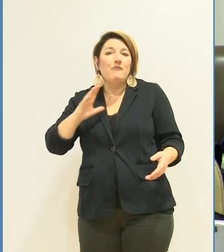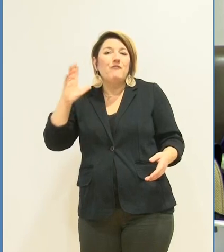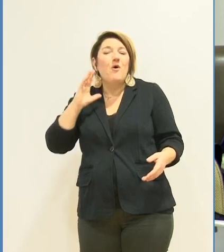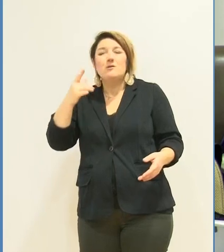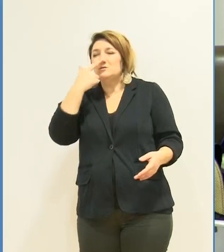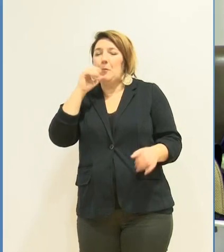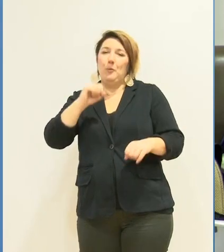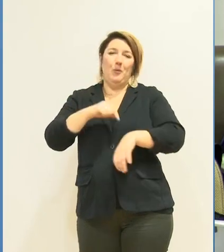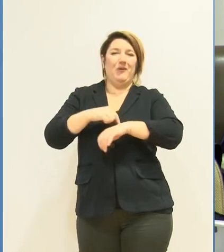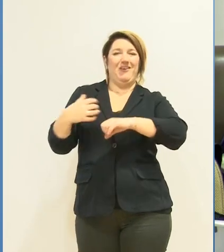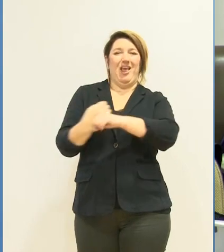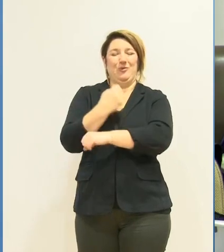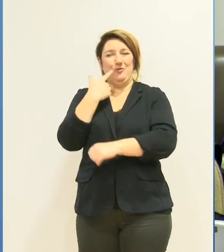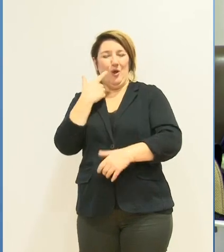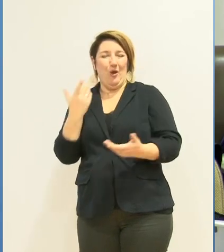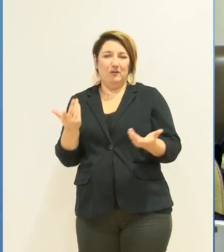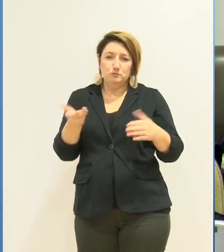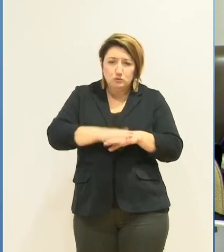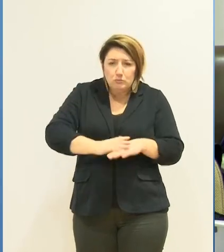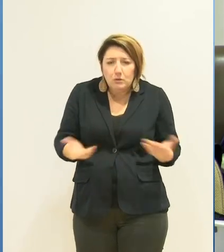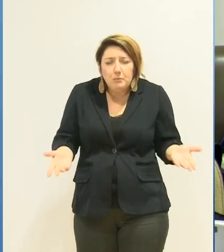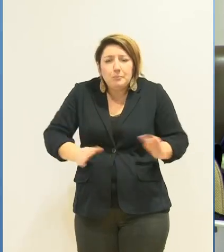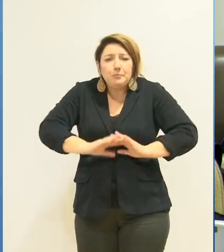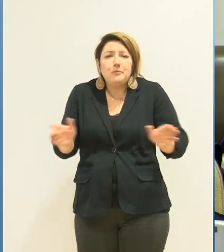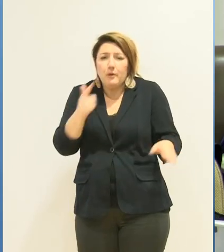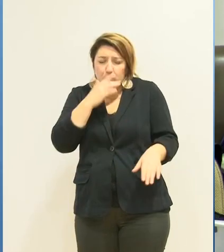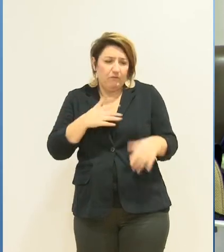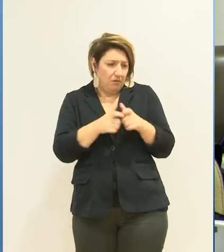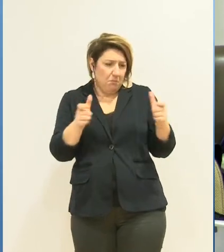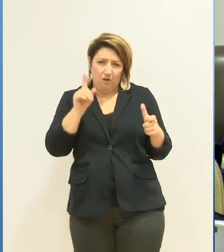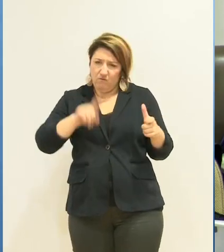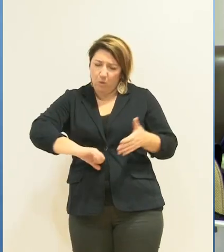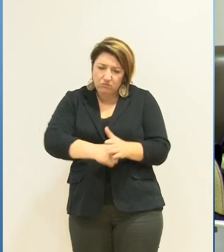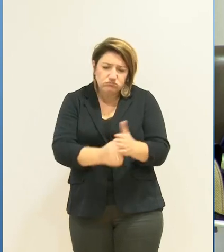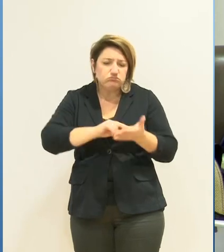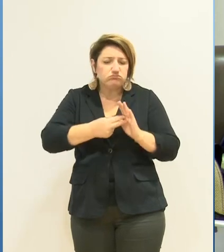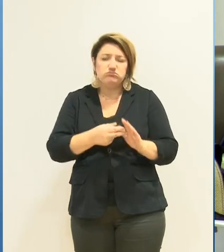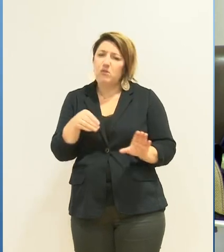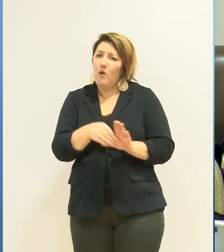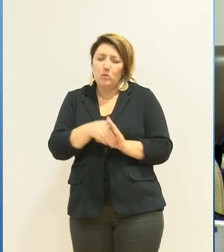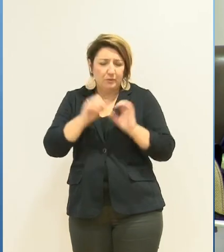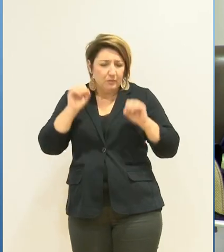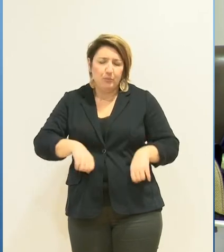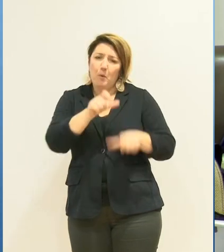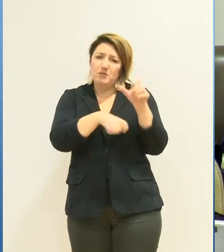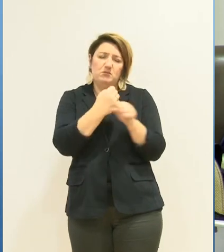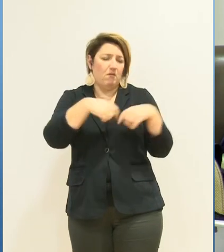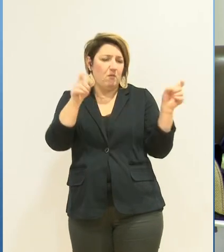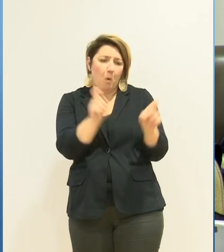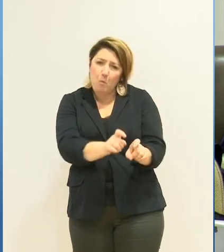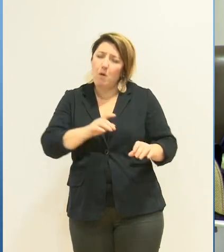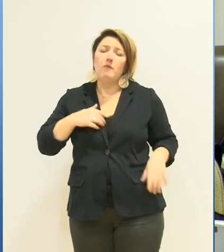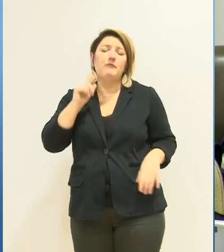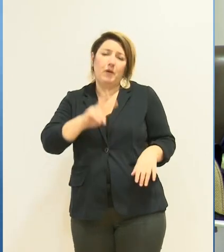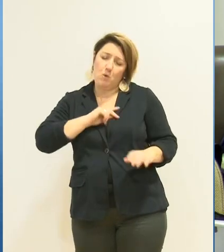gagner un minimum et je pense que dans les collectivités locales la même chose doit pouvoir s'observer s'observer donc moi encore une fois je pense